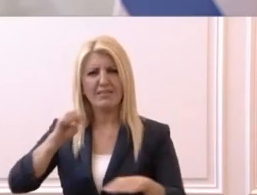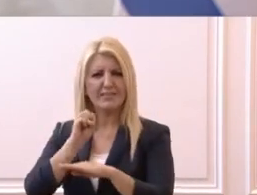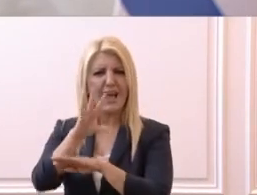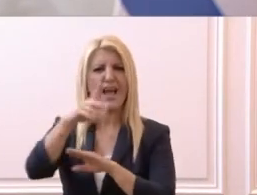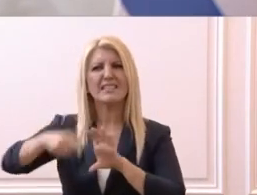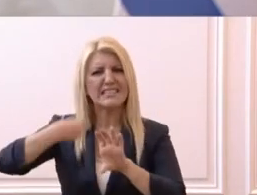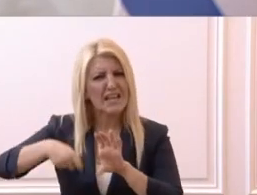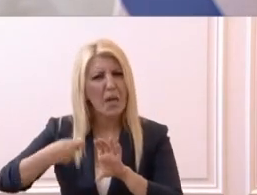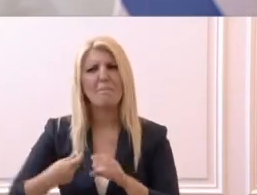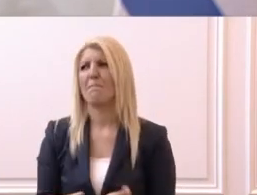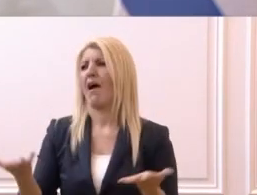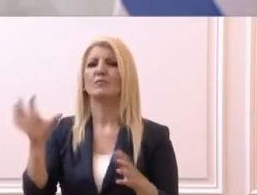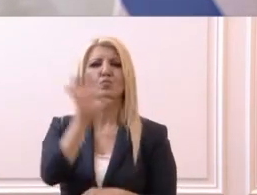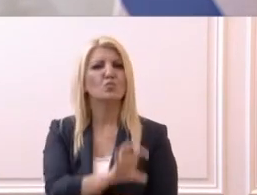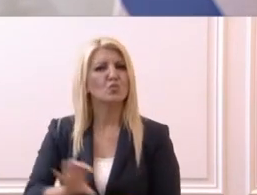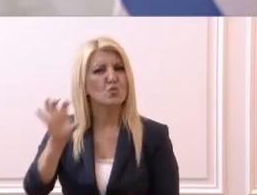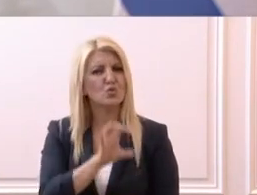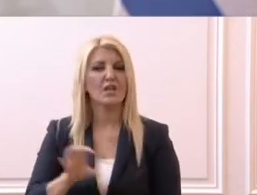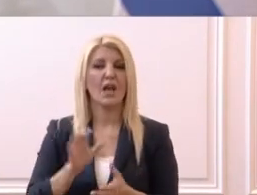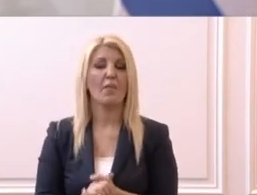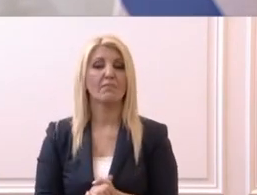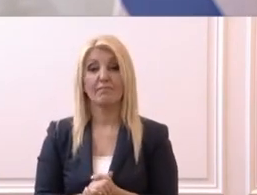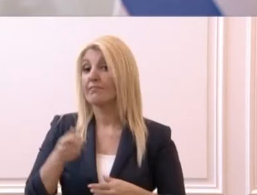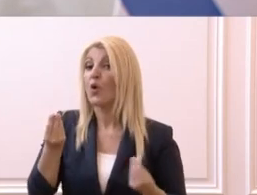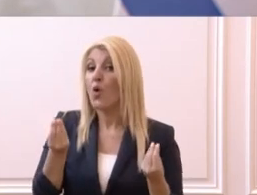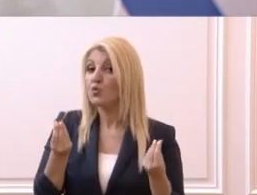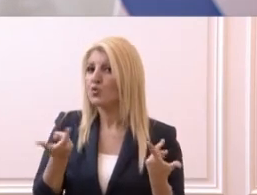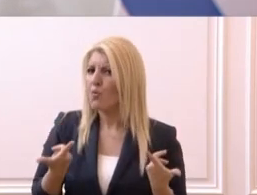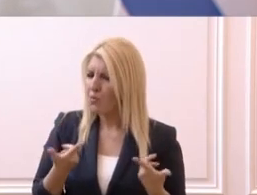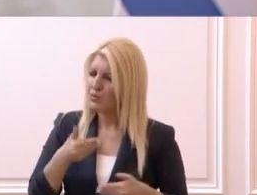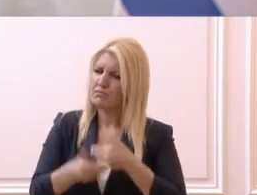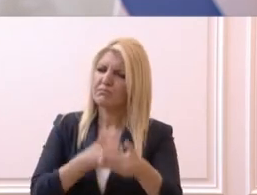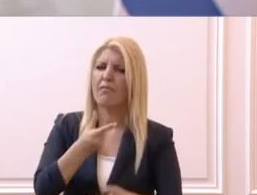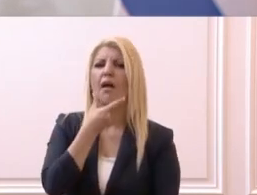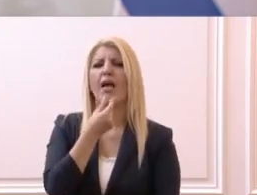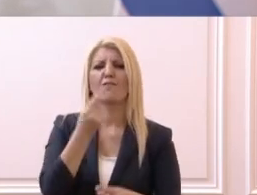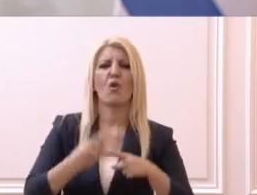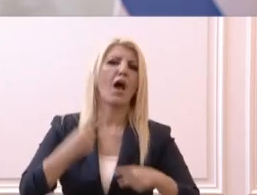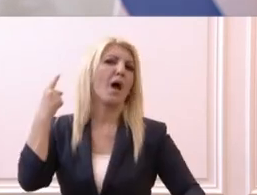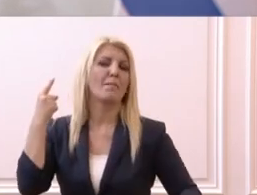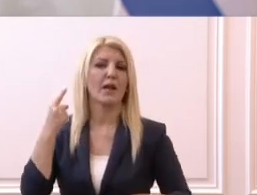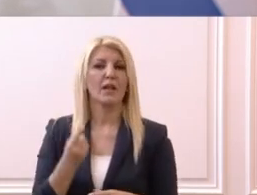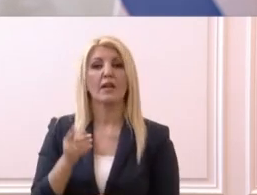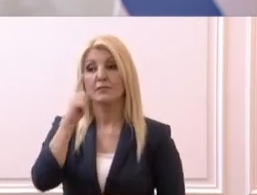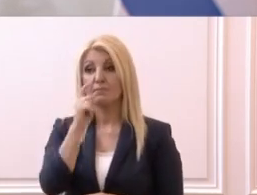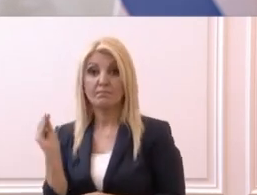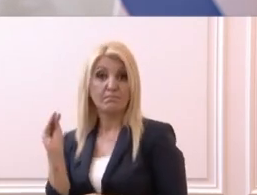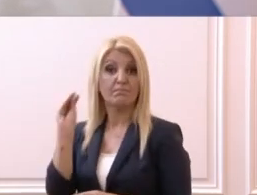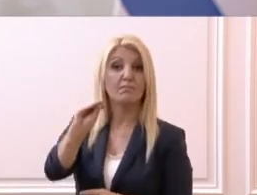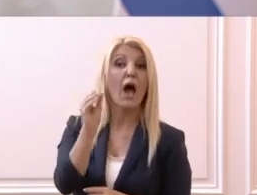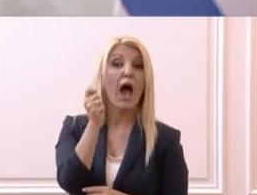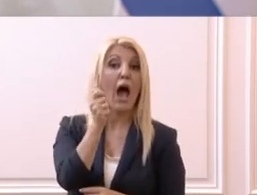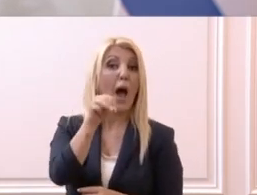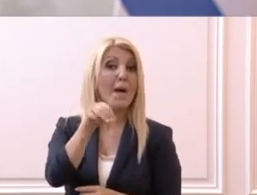Η διαδικασία θα είναι εξαιρετικά απλή. Η κάρτα θα δημιουργείται αυτόματα με τον ΆΜΚΑ του κάθε νέου που